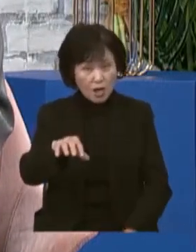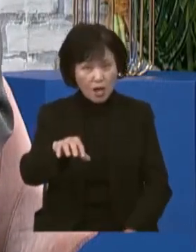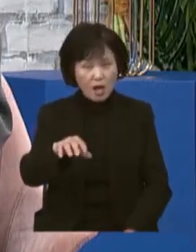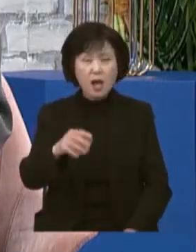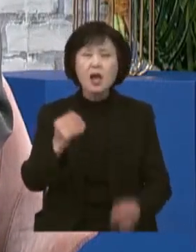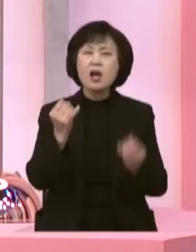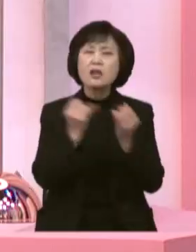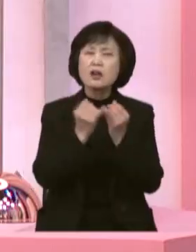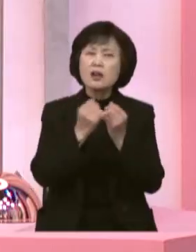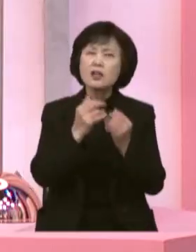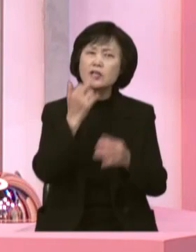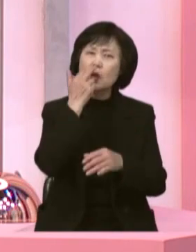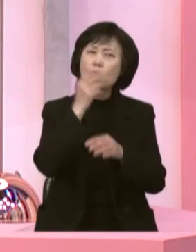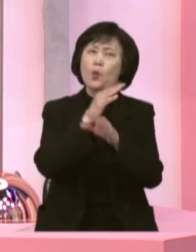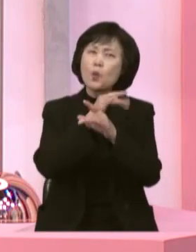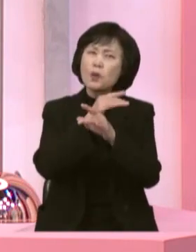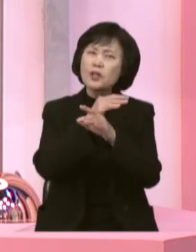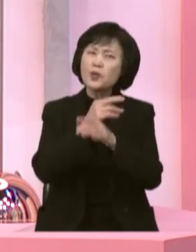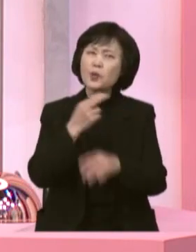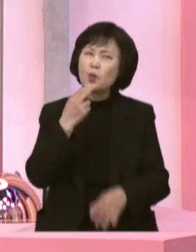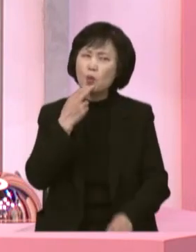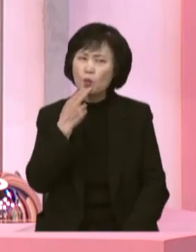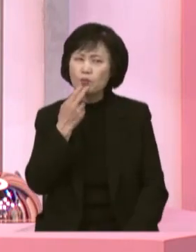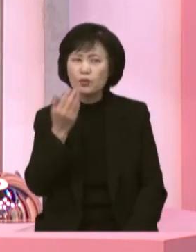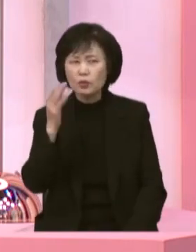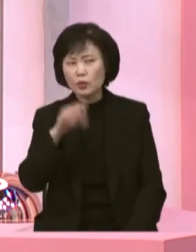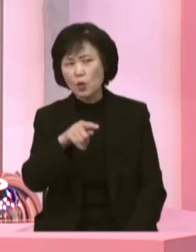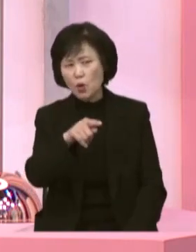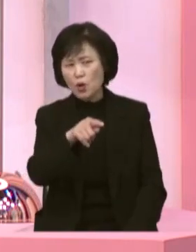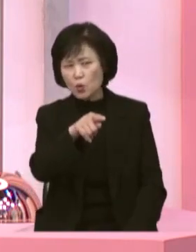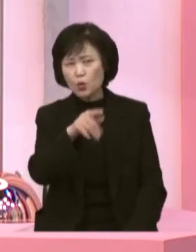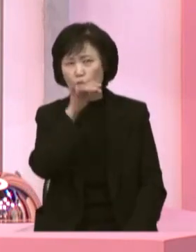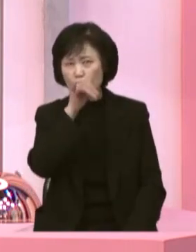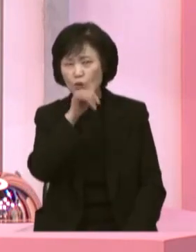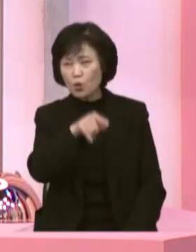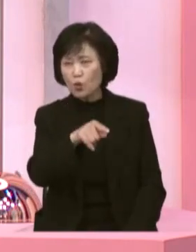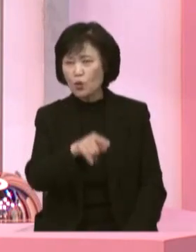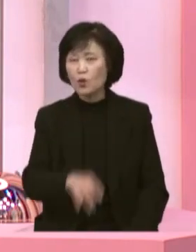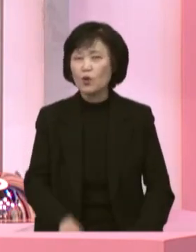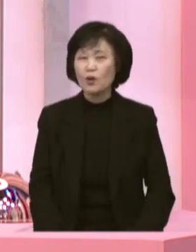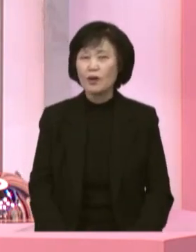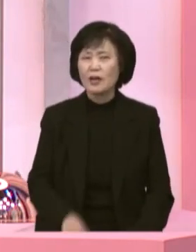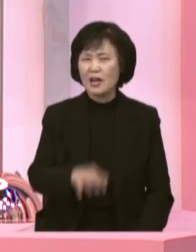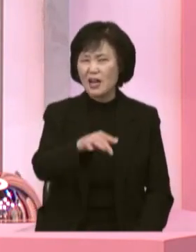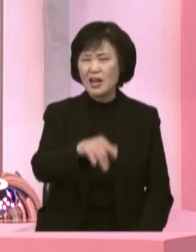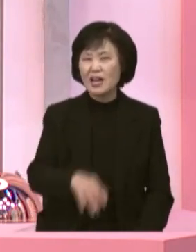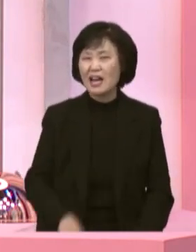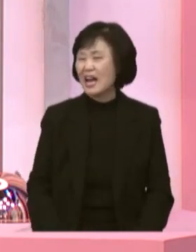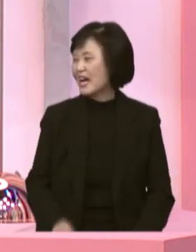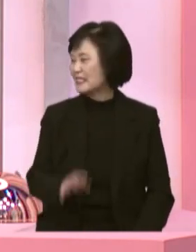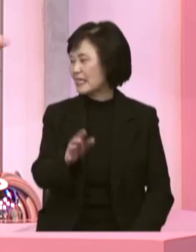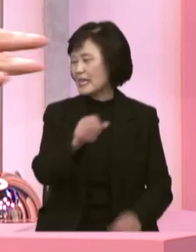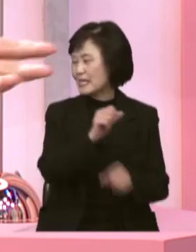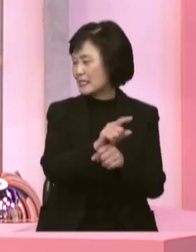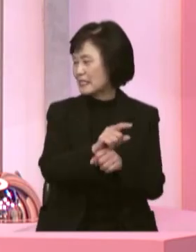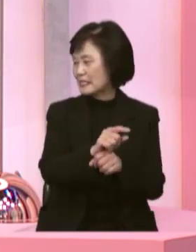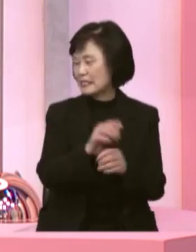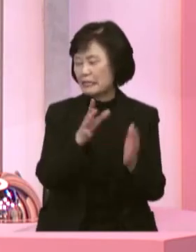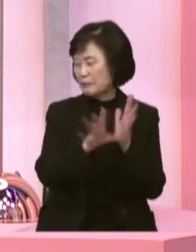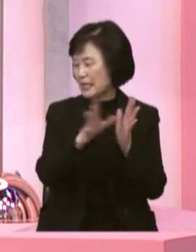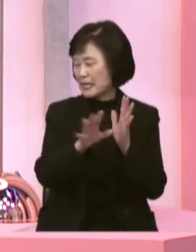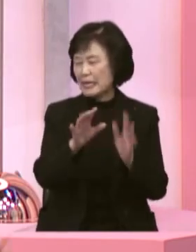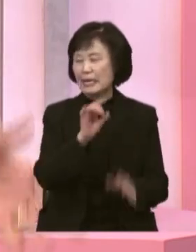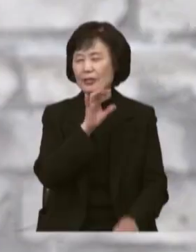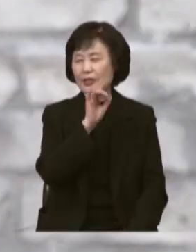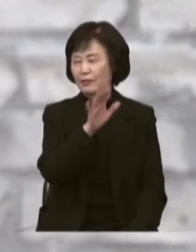났구나 선생님 저는 앞으로 절대 대본을 찍는다든지 이런 일 없습니다. 왜 무명의 시대를 지금